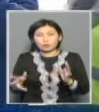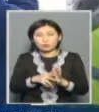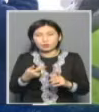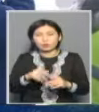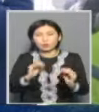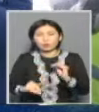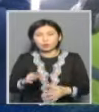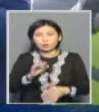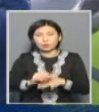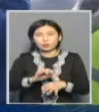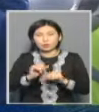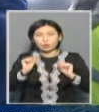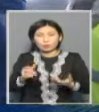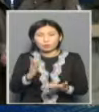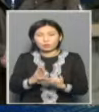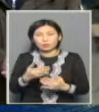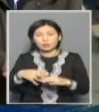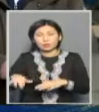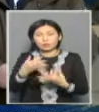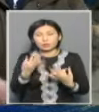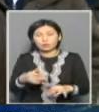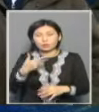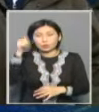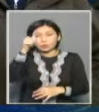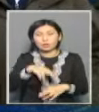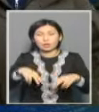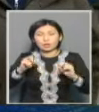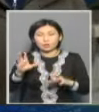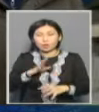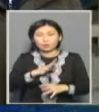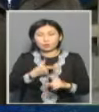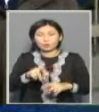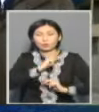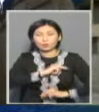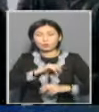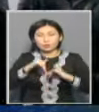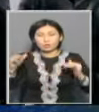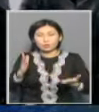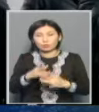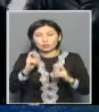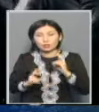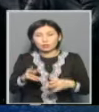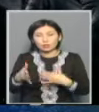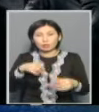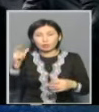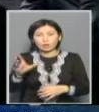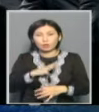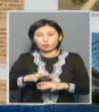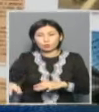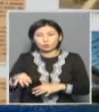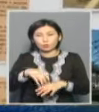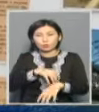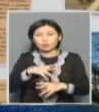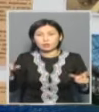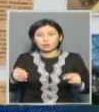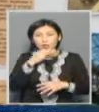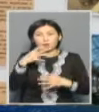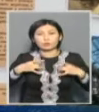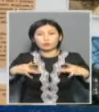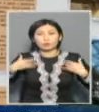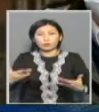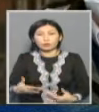тонна өнім өндіруге қауқарлы. Ел тәуелсіздігінің 30 жылдығы қарсаңында жұмысы қарқын алған зауыт мамандарына өңір басшысы сәттілік тілеп